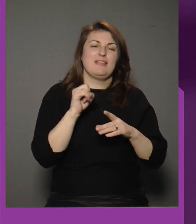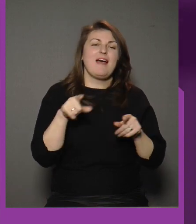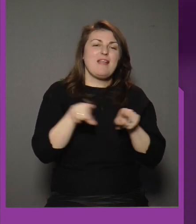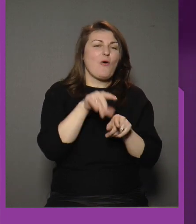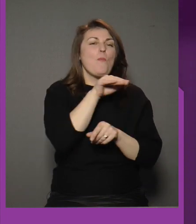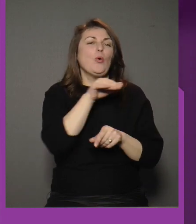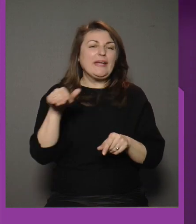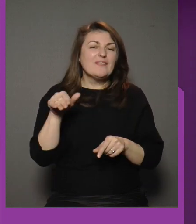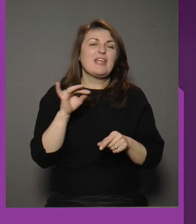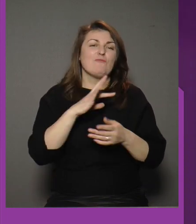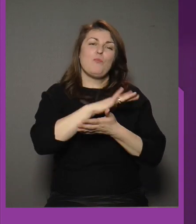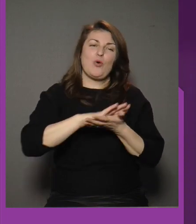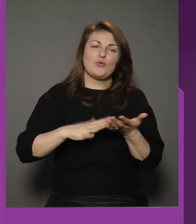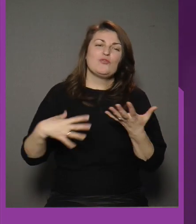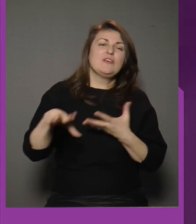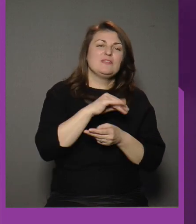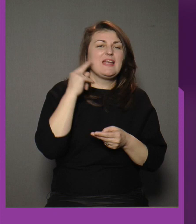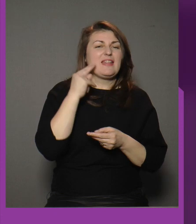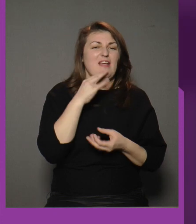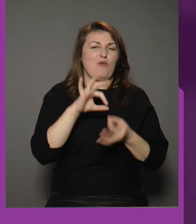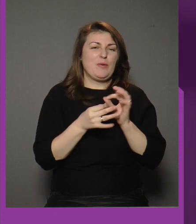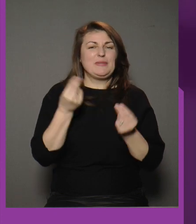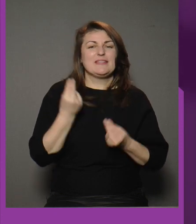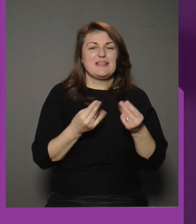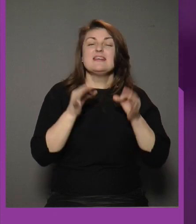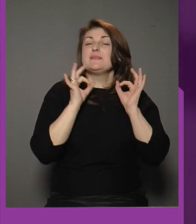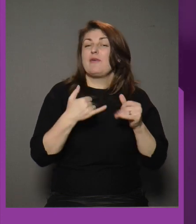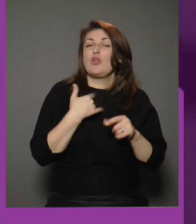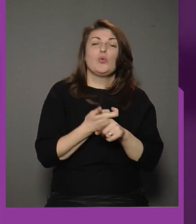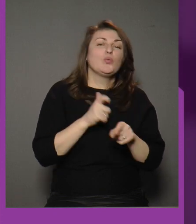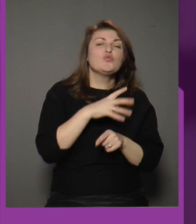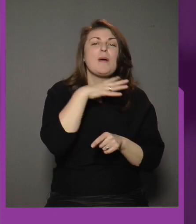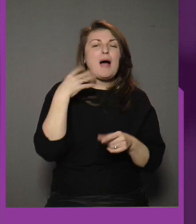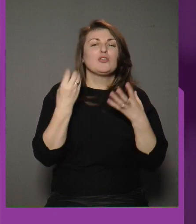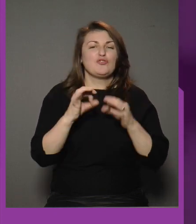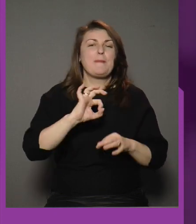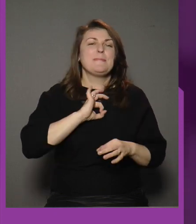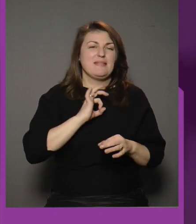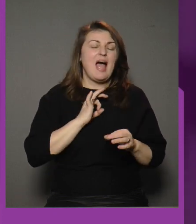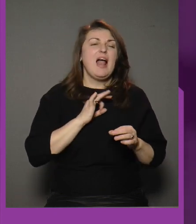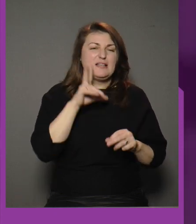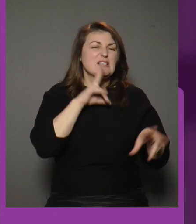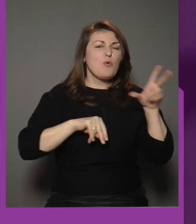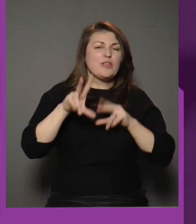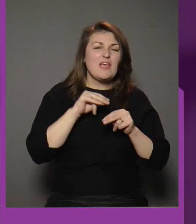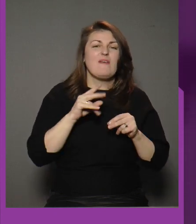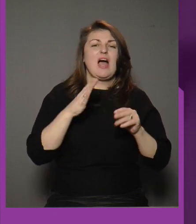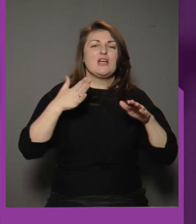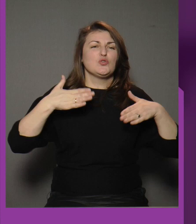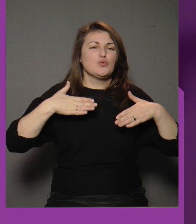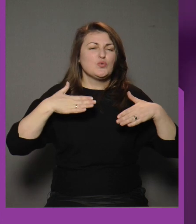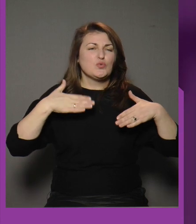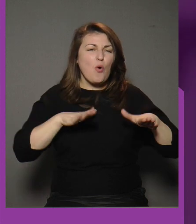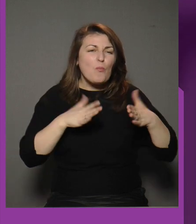і впродовж всіх дефлімпійських ігор. Справді, у нас дуже багато ще медальних сподівань, і сноуборд